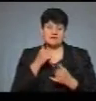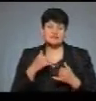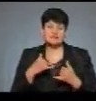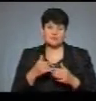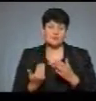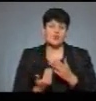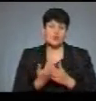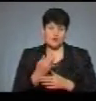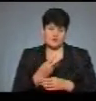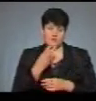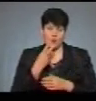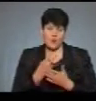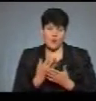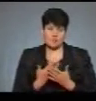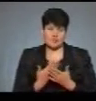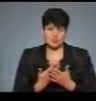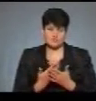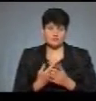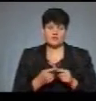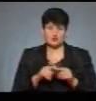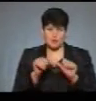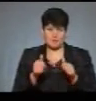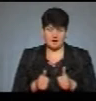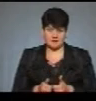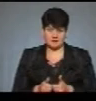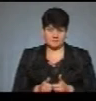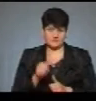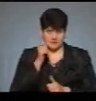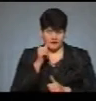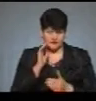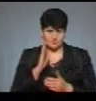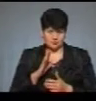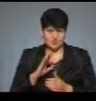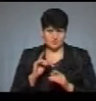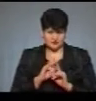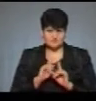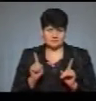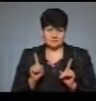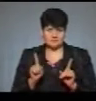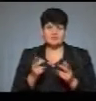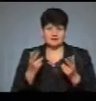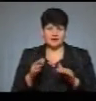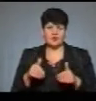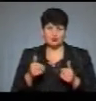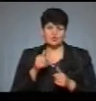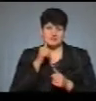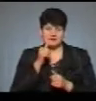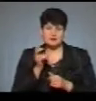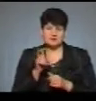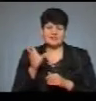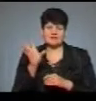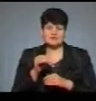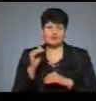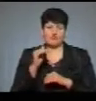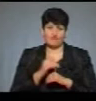новим образом цього пам'ятника. Тому вже завтра чекає сюрприз. Однозначно рекомендую всім завтра приходити ввечері